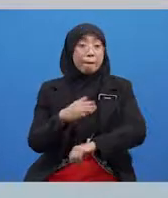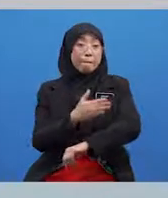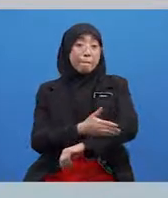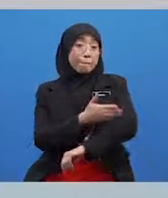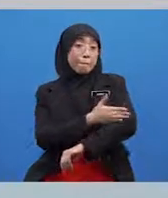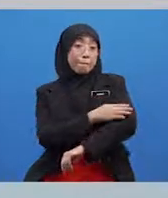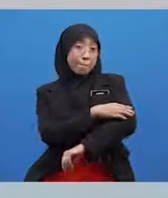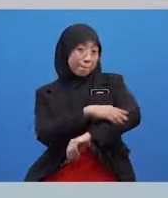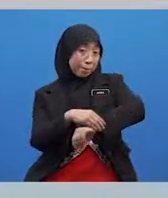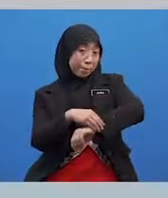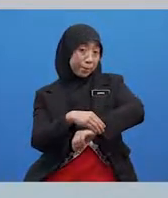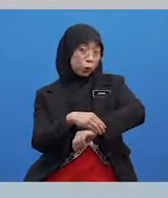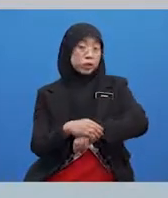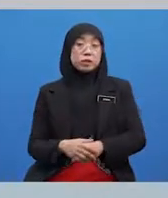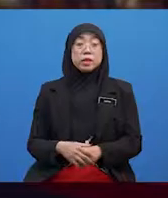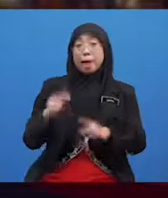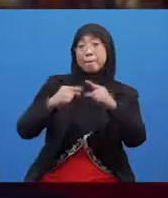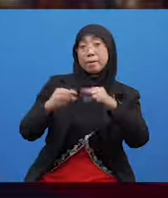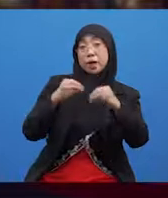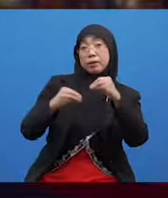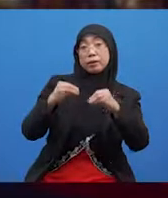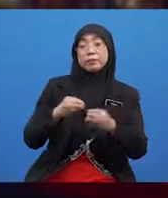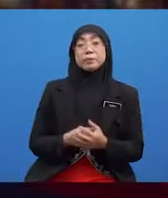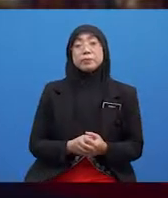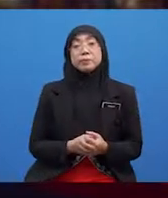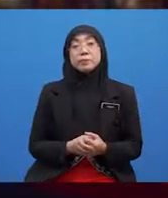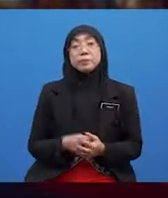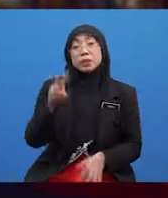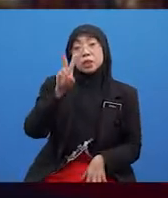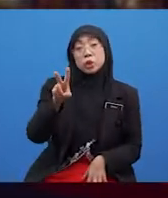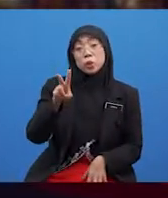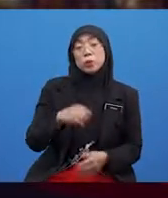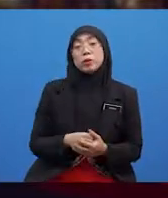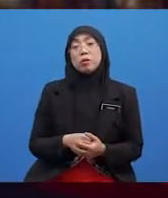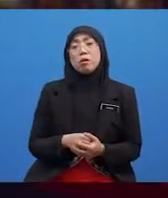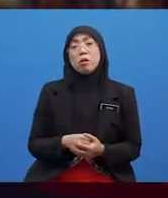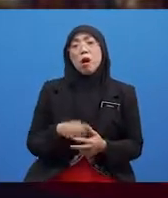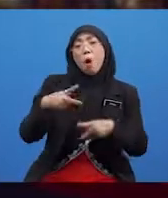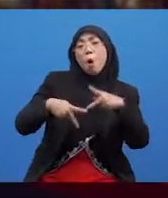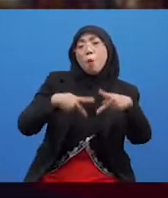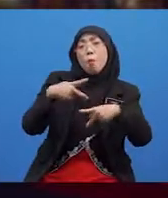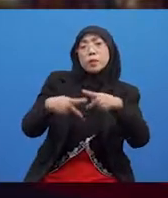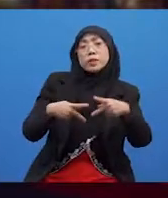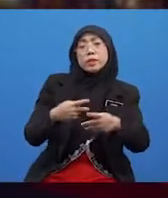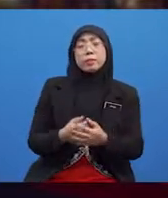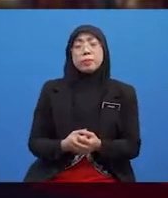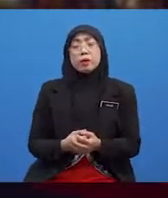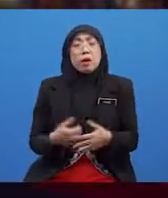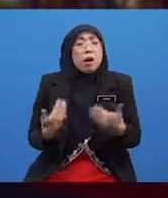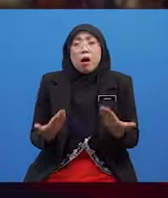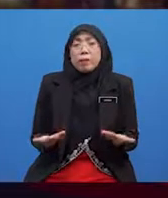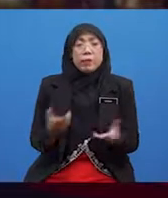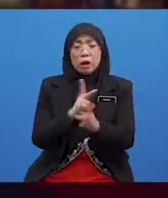lakuan. Kesemua aspek ini merupakan satu proses pembentukan konsep pergerakan yang